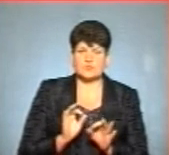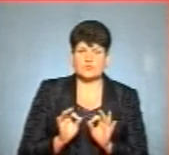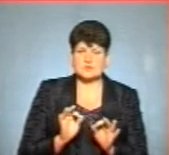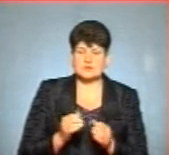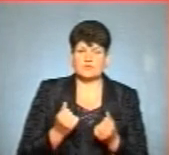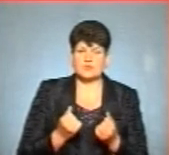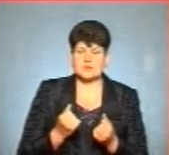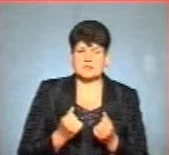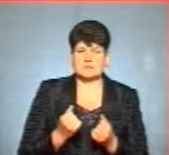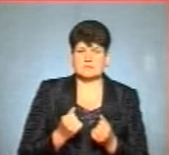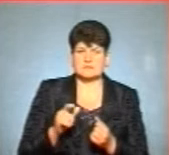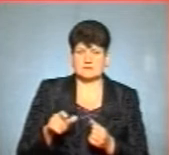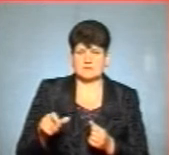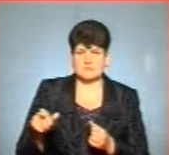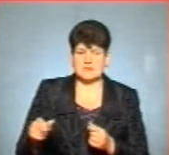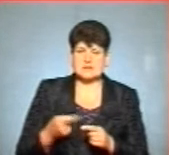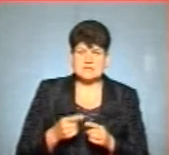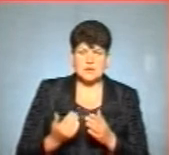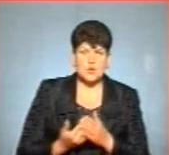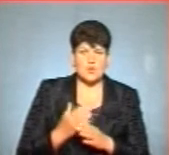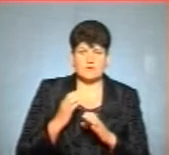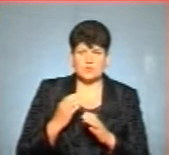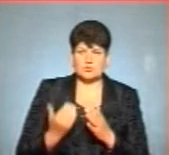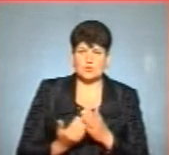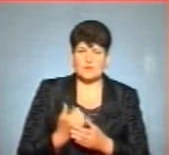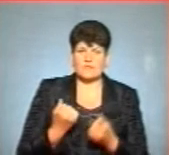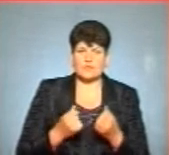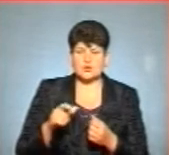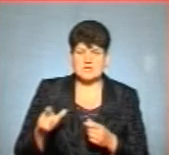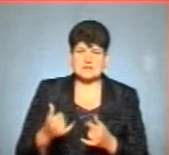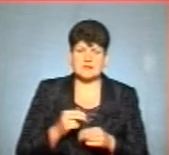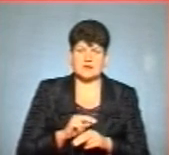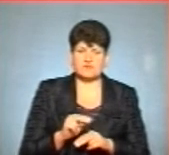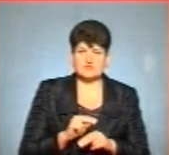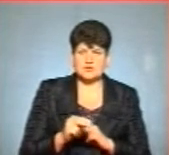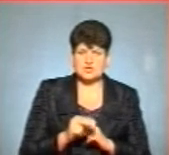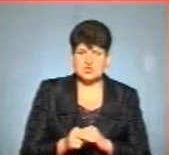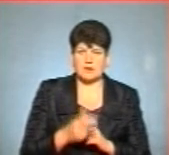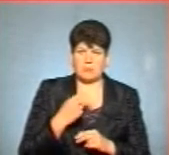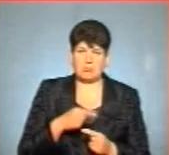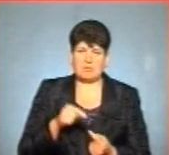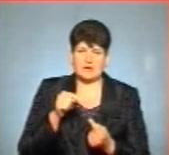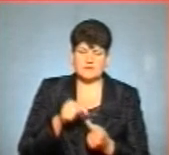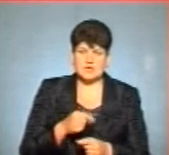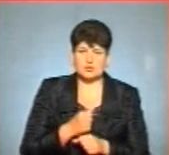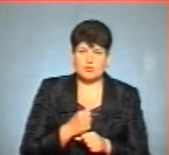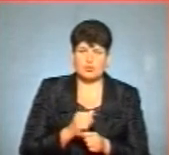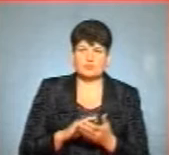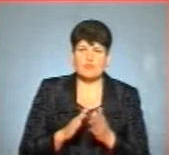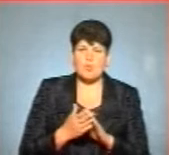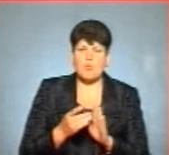водійським складом, бо це нові автобуси, нові водії, їх стажують, вчать, привчають до роботи в умовах міста.